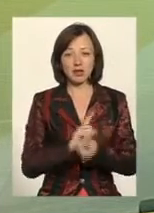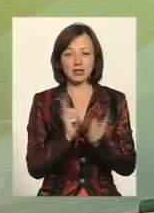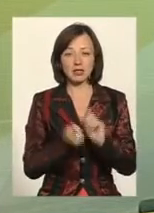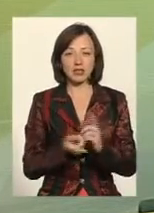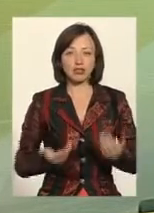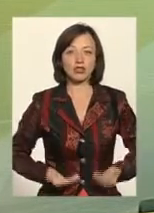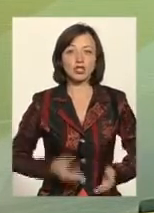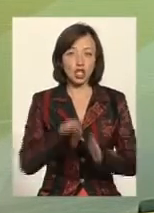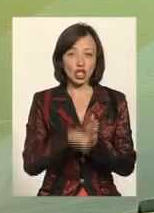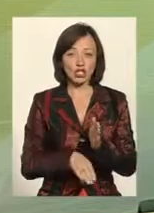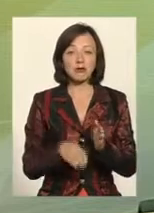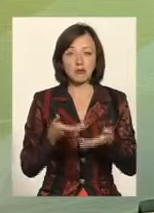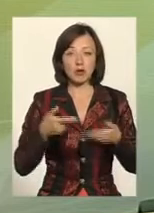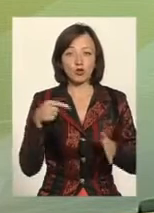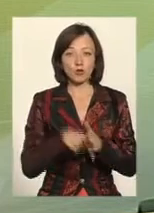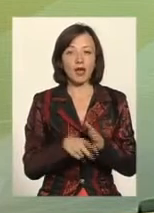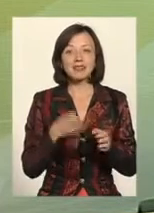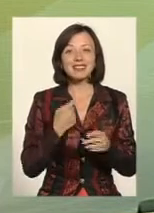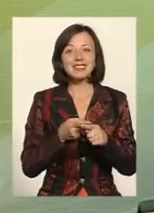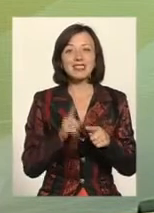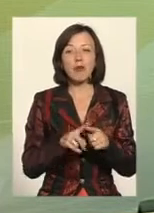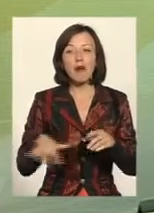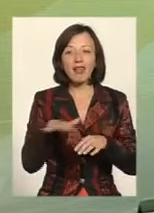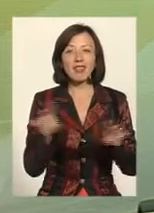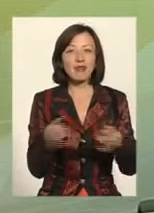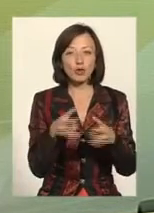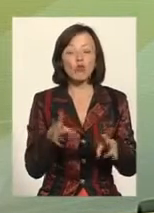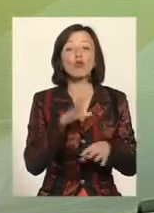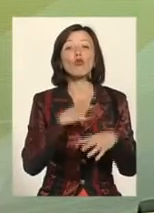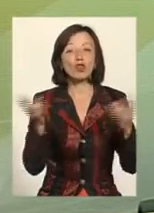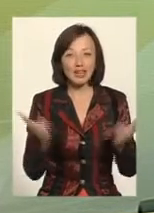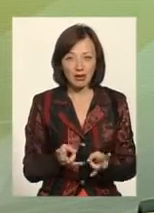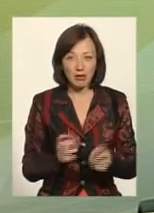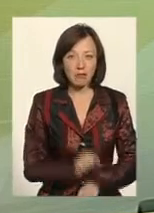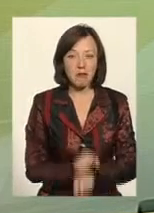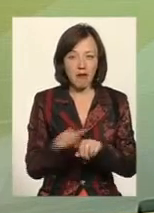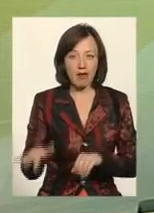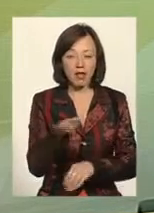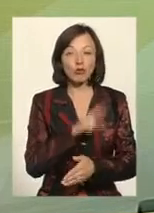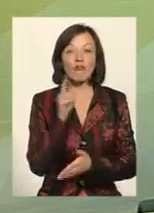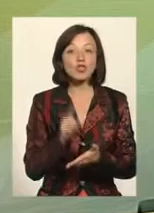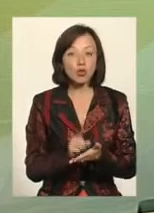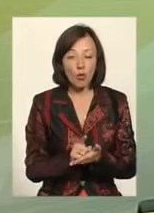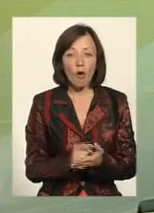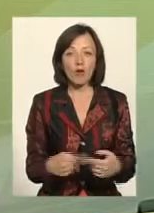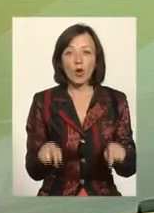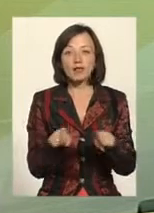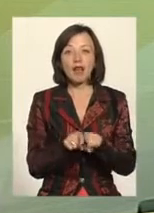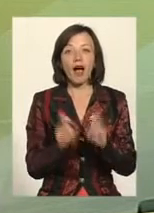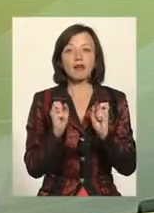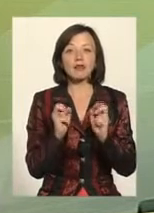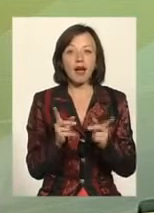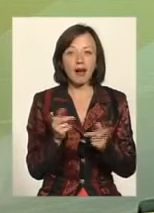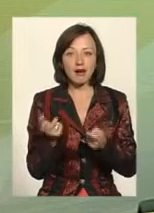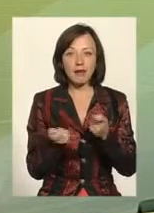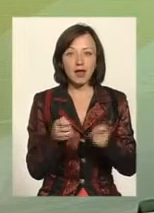гірше, ми це розуміємо. Це не означає, що ми говоримо, що Майдан був не потрібен. Він був потрібен Майдан. Обов'язково, тому що так, як